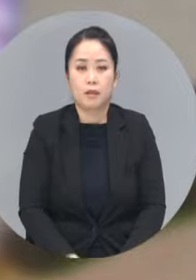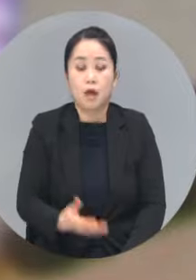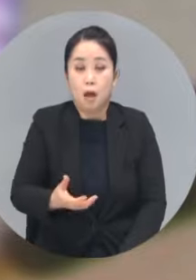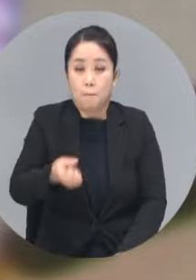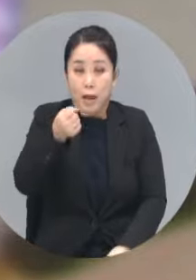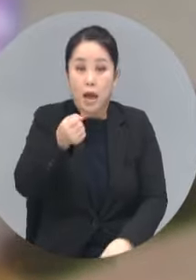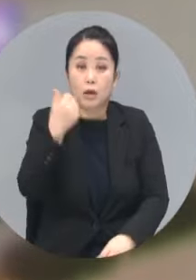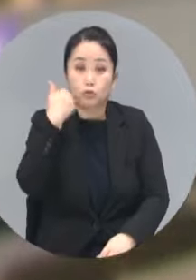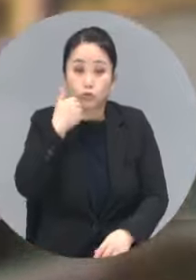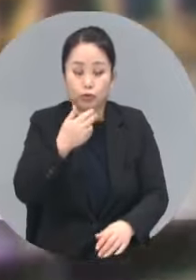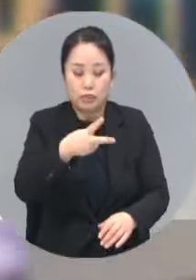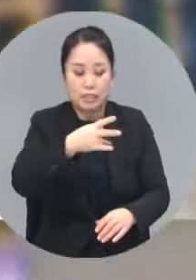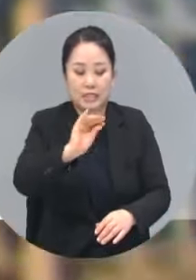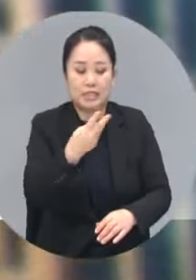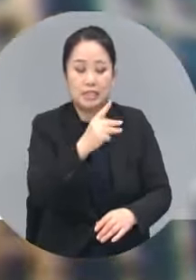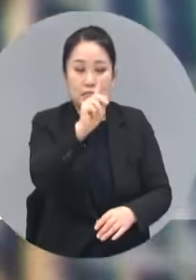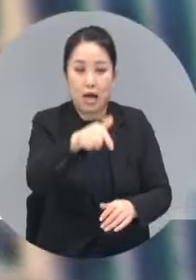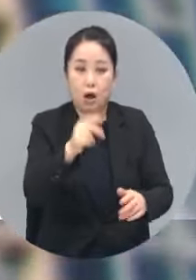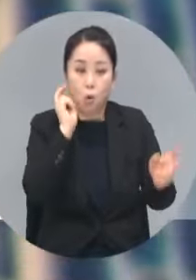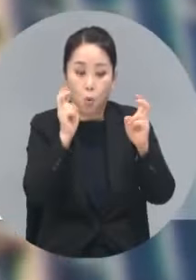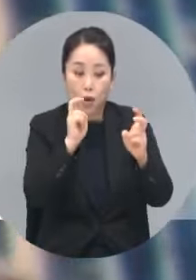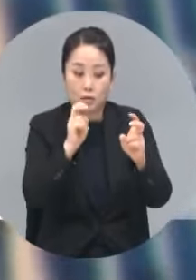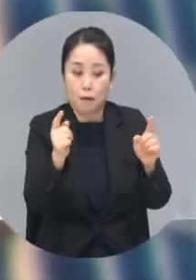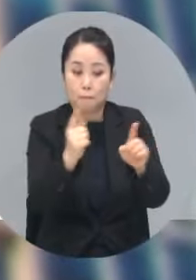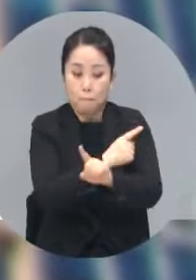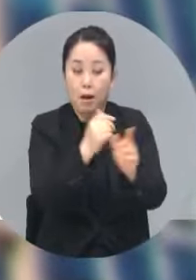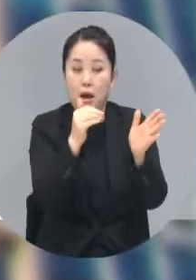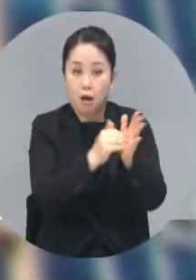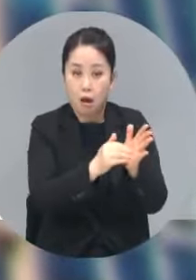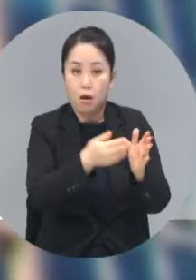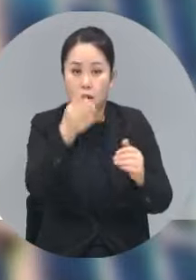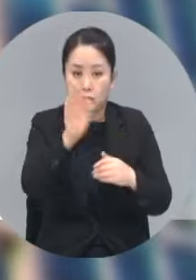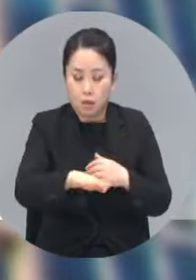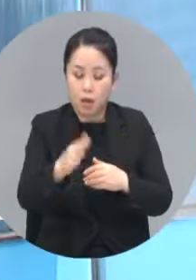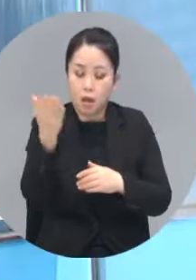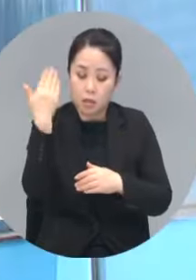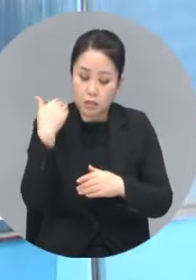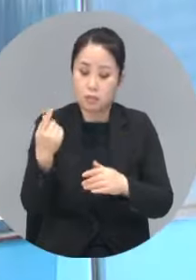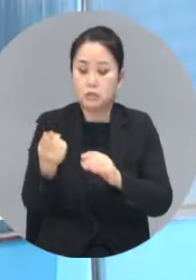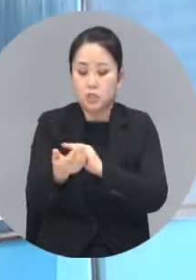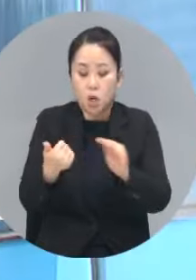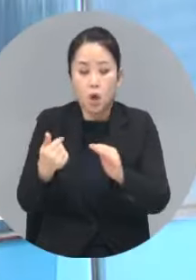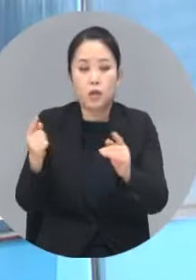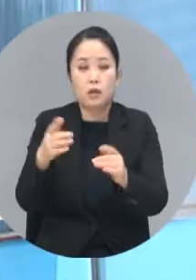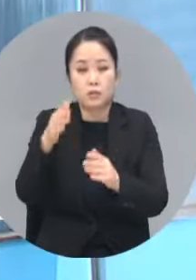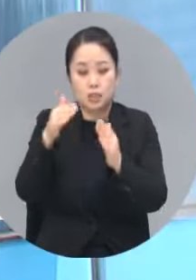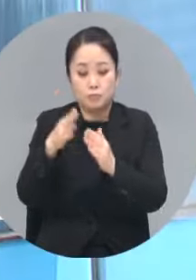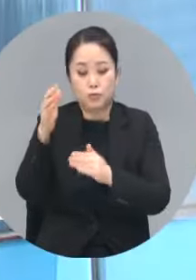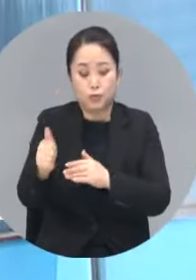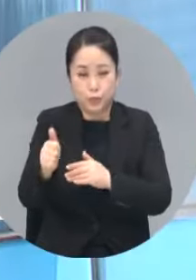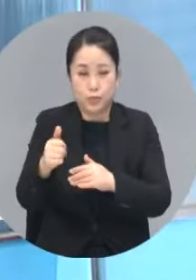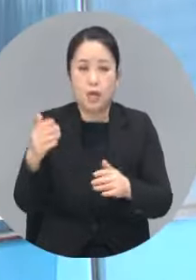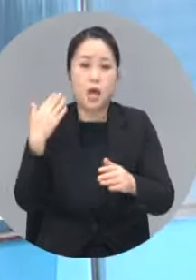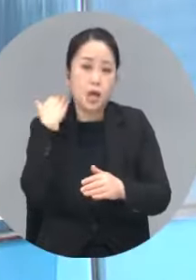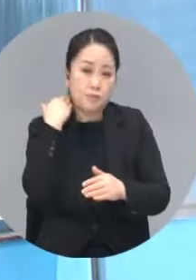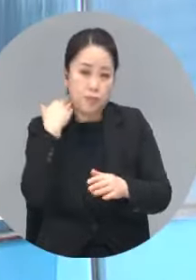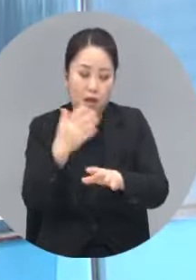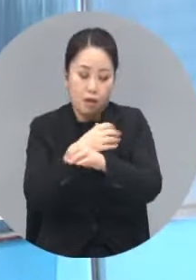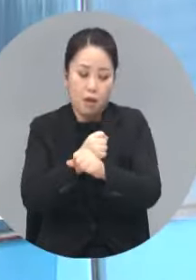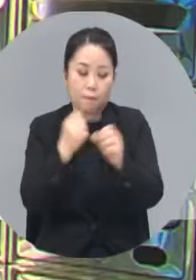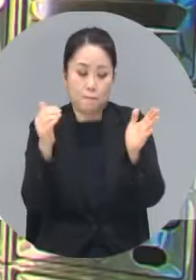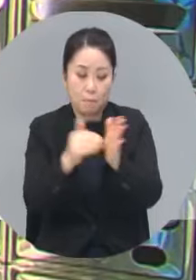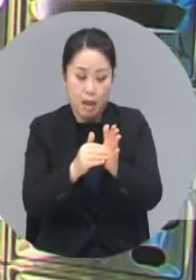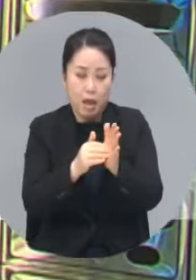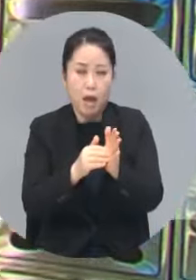소유권이 신탁 회사로 넘어갔는데도 이전 소유주가 임대 계약을 체결했고 건물이 공매로 넘어가